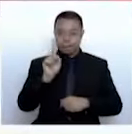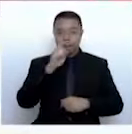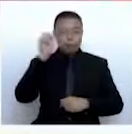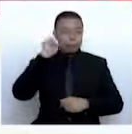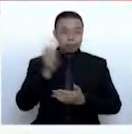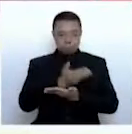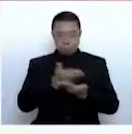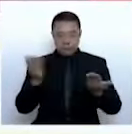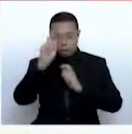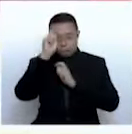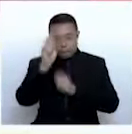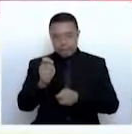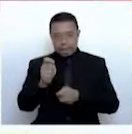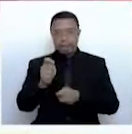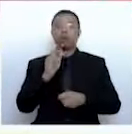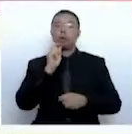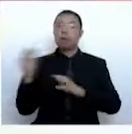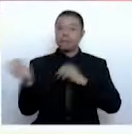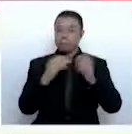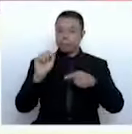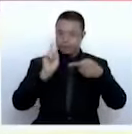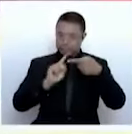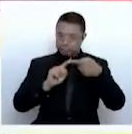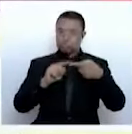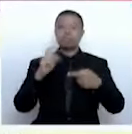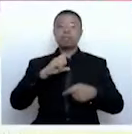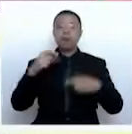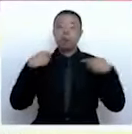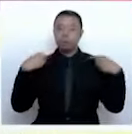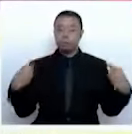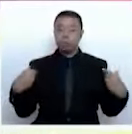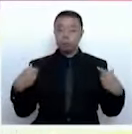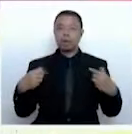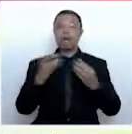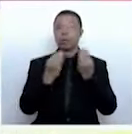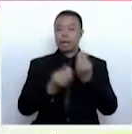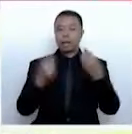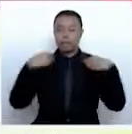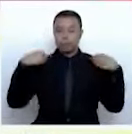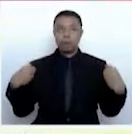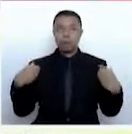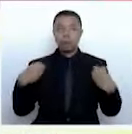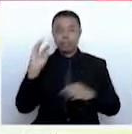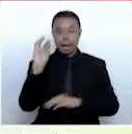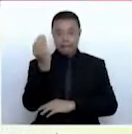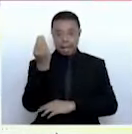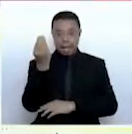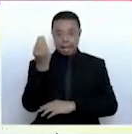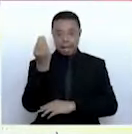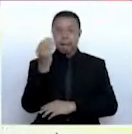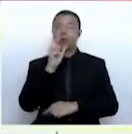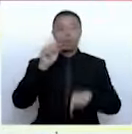Ibu hadirin yang kami hormati, pada debat pertama ini dengan calon gubernur dan wakil gubernur DKI